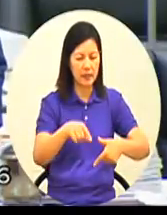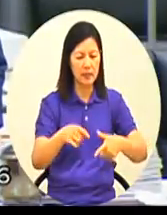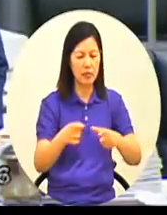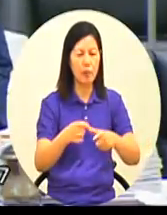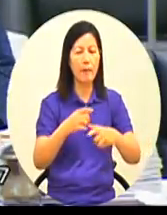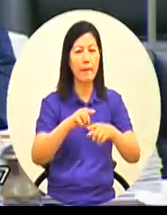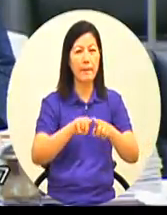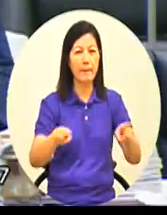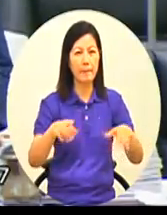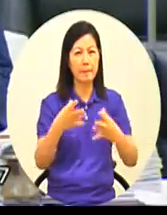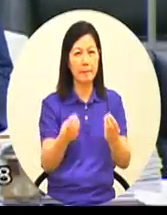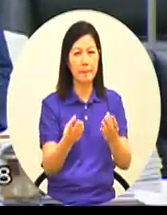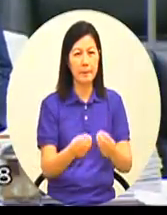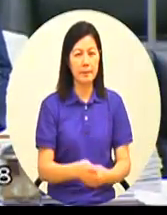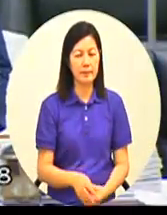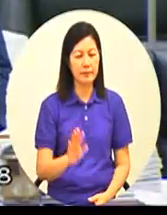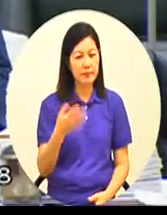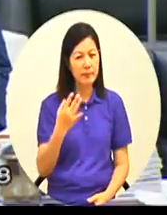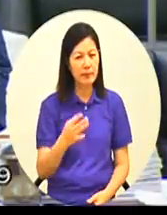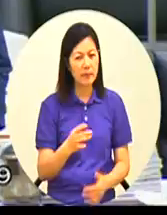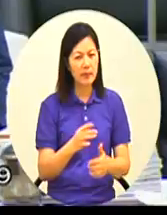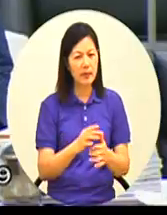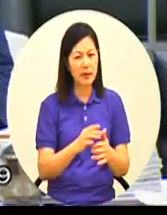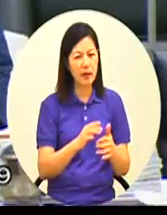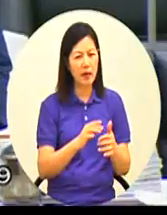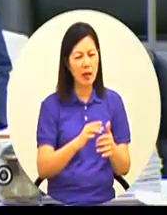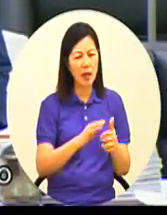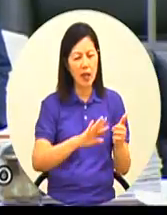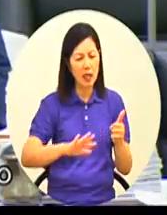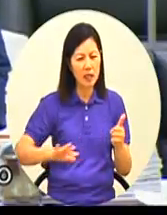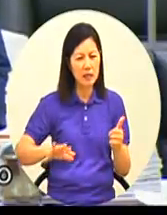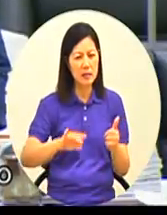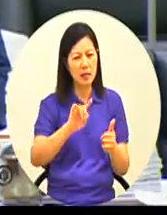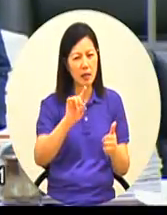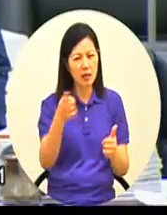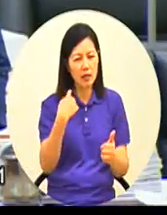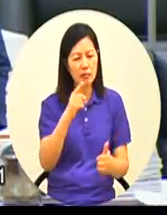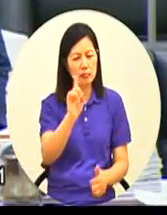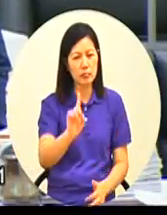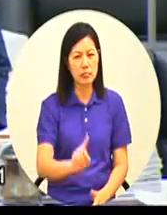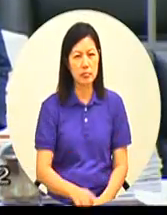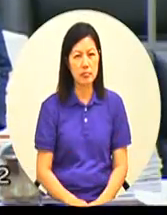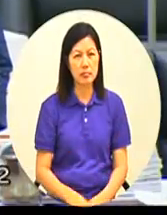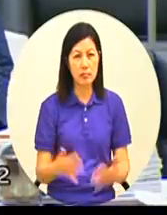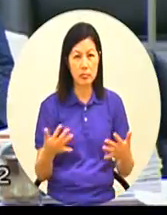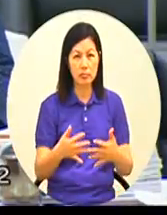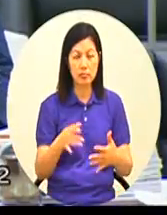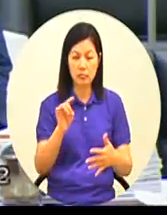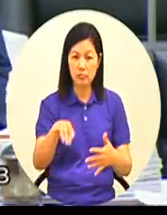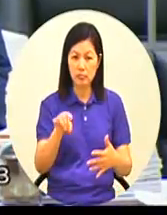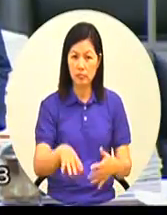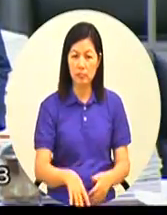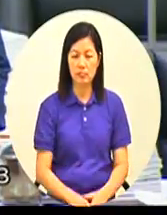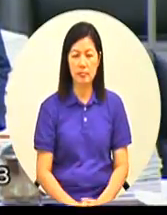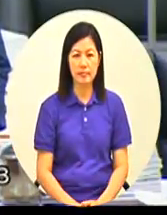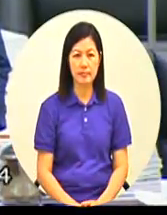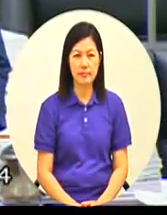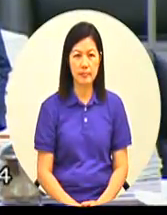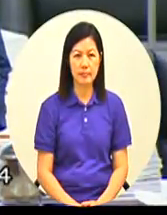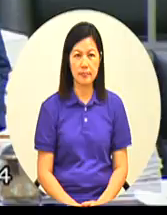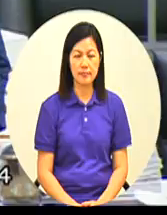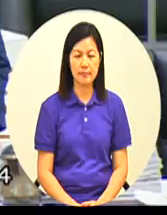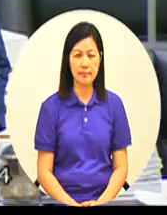但是为什么会这样子？有没有人知道什么问题？发生在什么问题上？